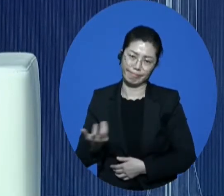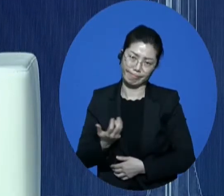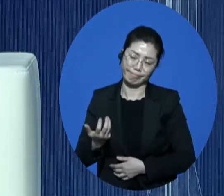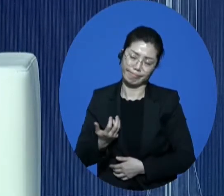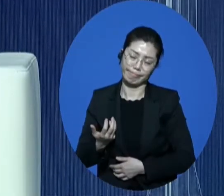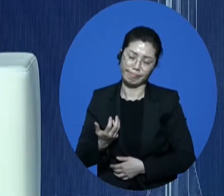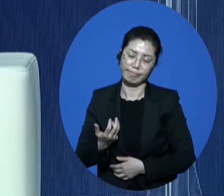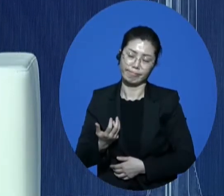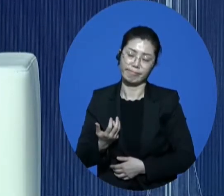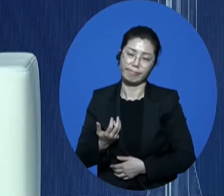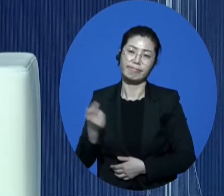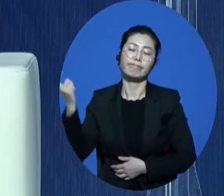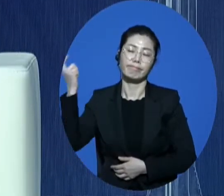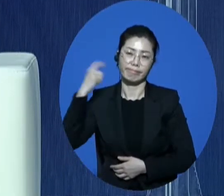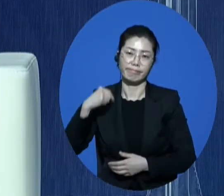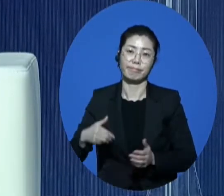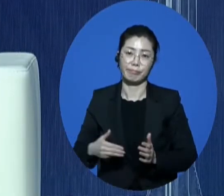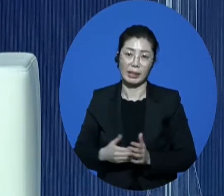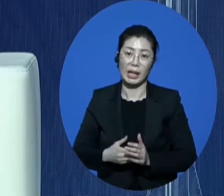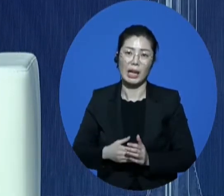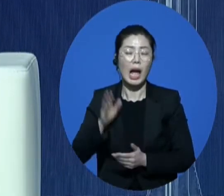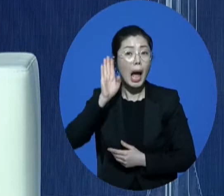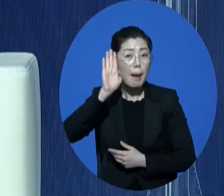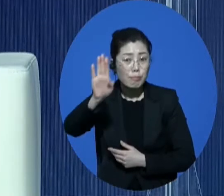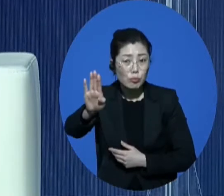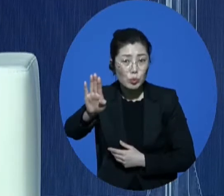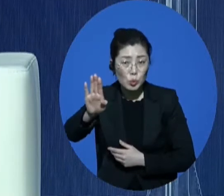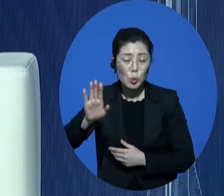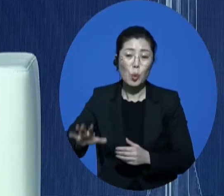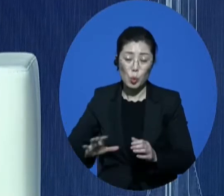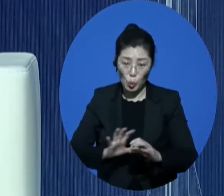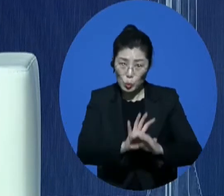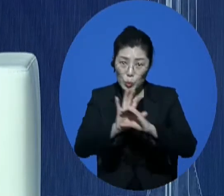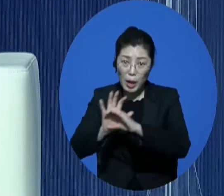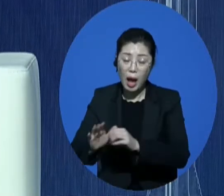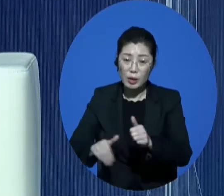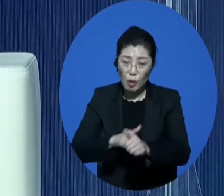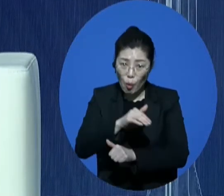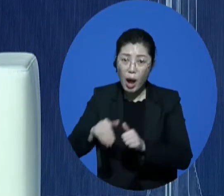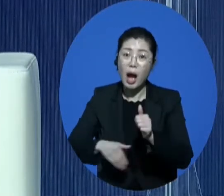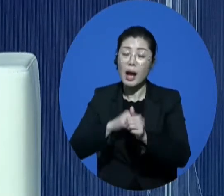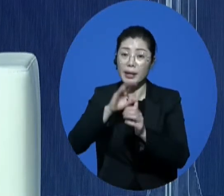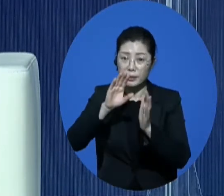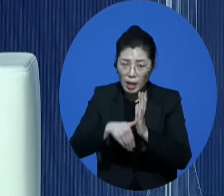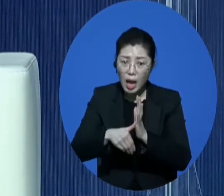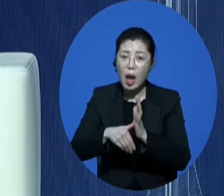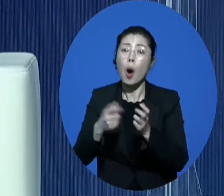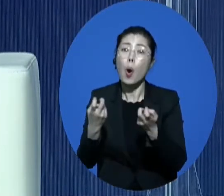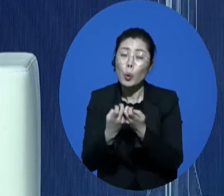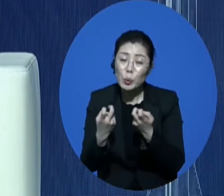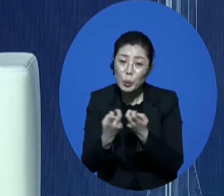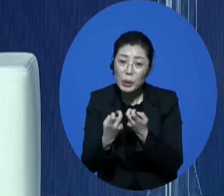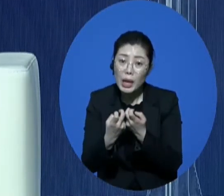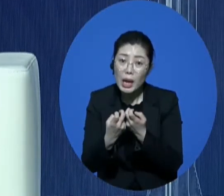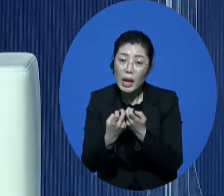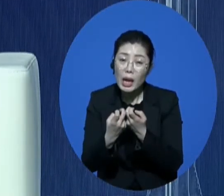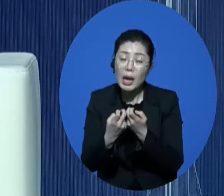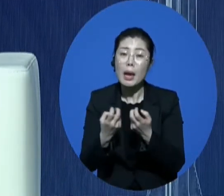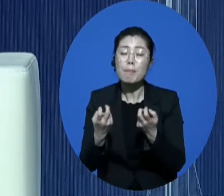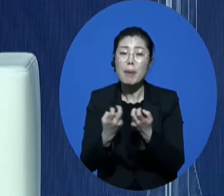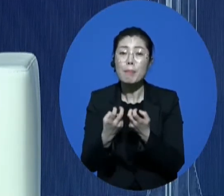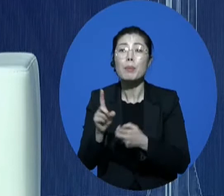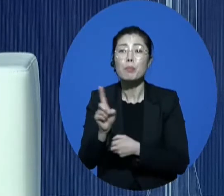이렇게 전달이 되고 그러면 앞으로 포스트 코로나 시대에 어떻게 해야 되는가 이 5가지